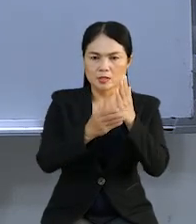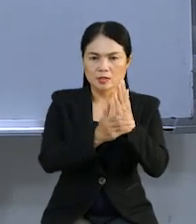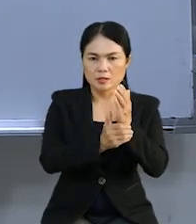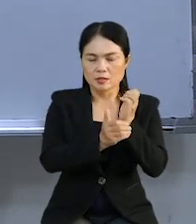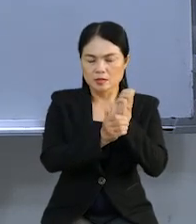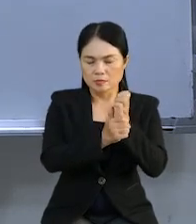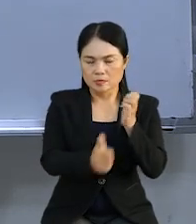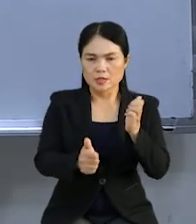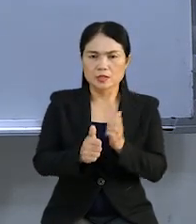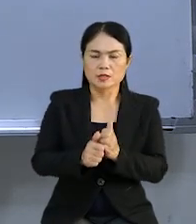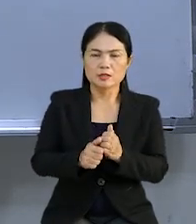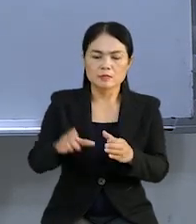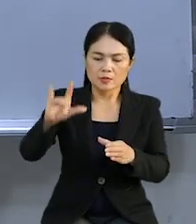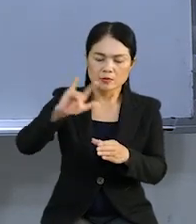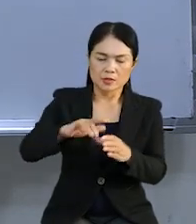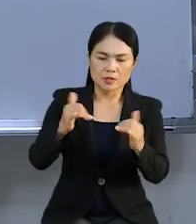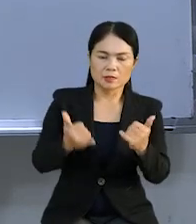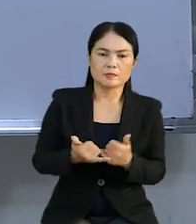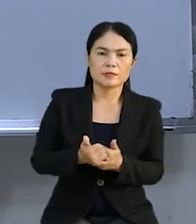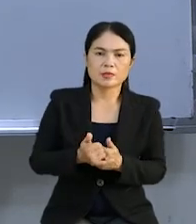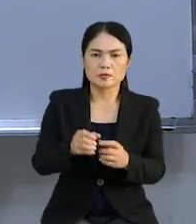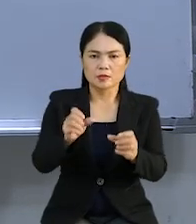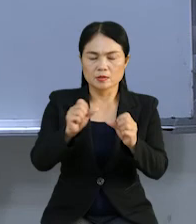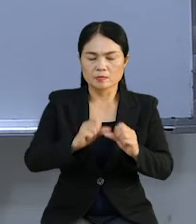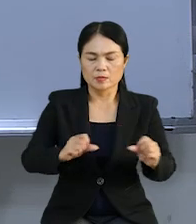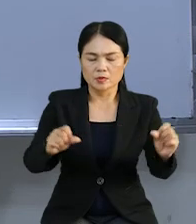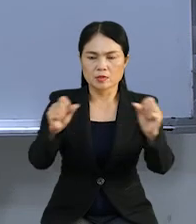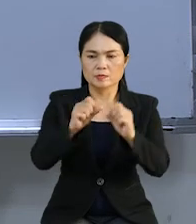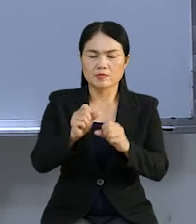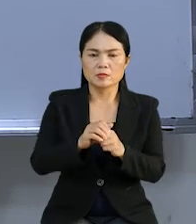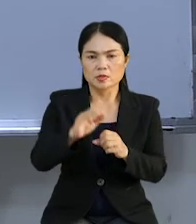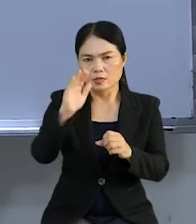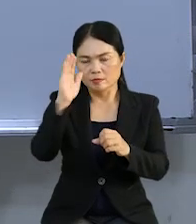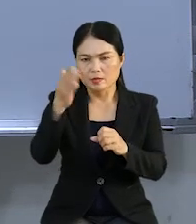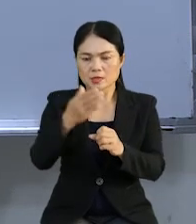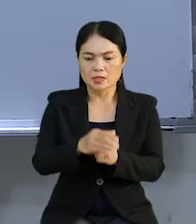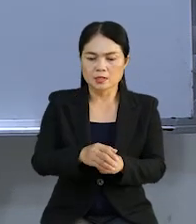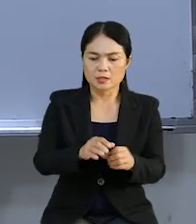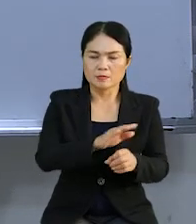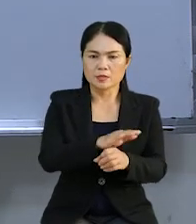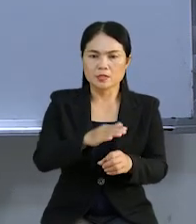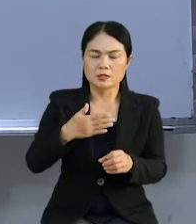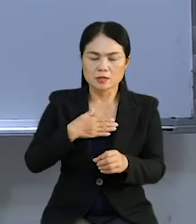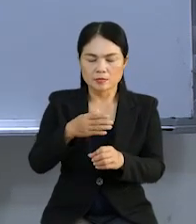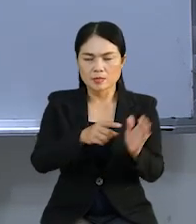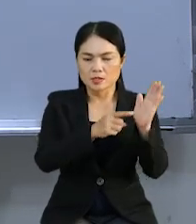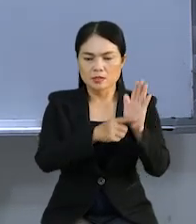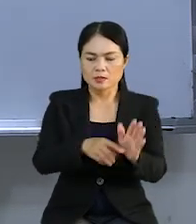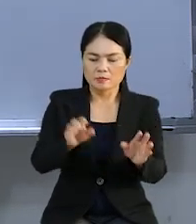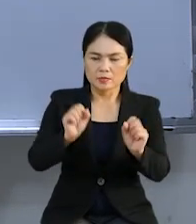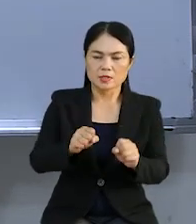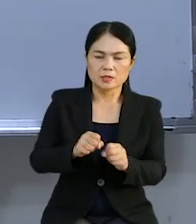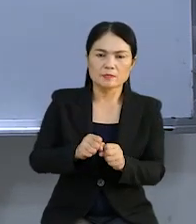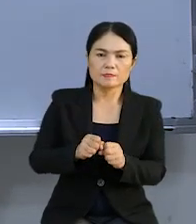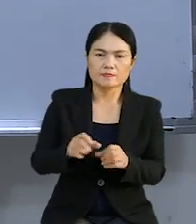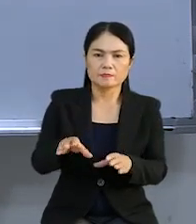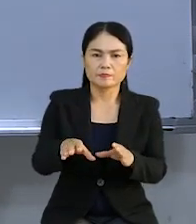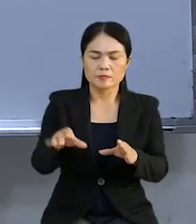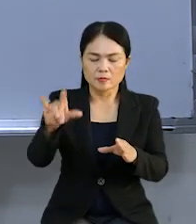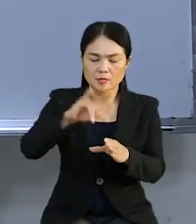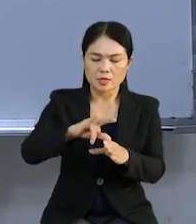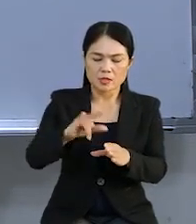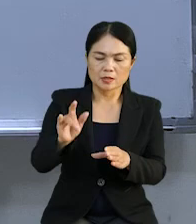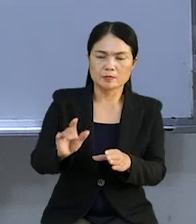การบาดคือทุกแบบนี้นะคนนะตาหลุมนวมได้รูปได้ครูบานบางไฮนี้เติบคืออายุเปล่ง